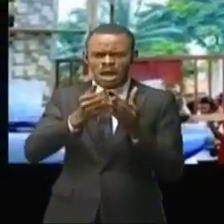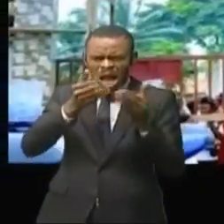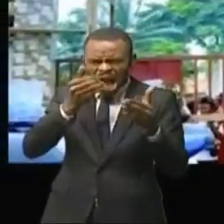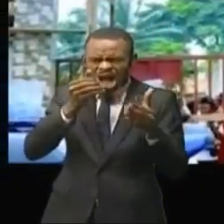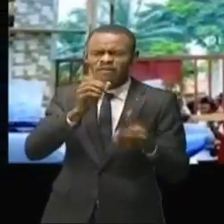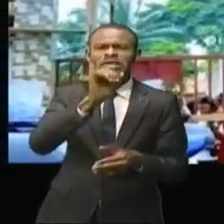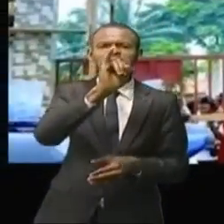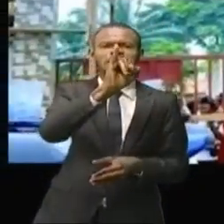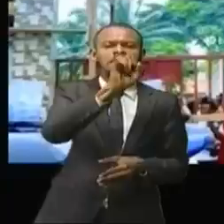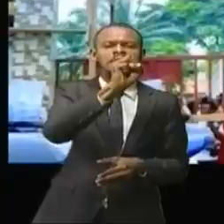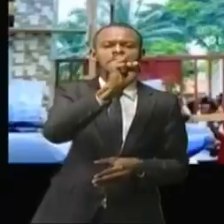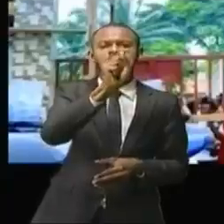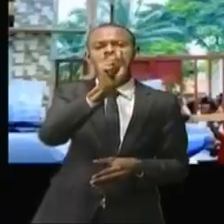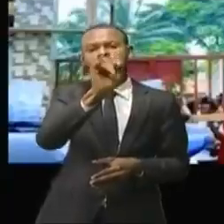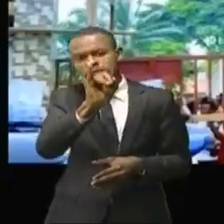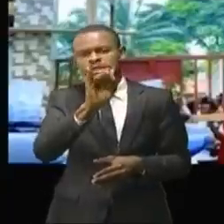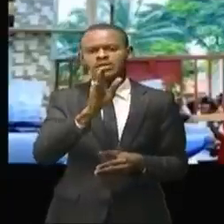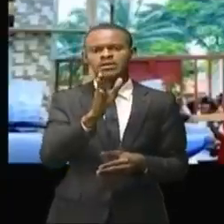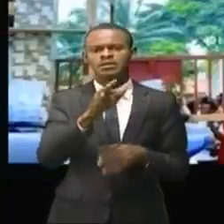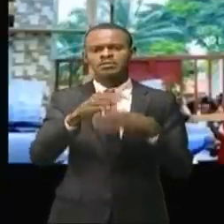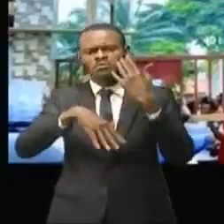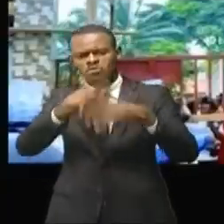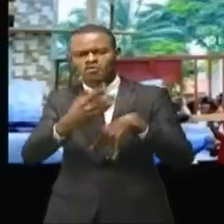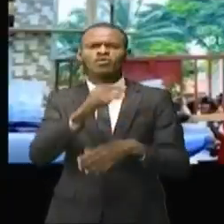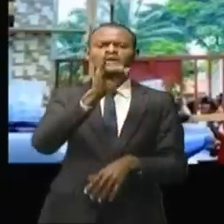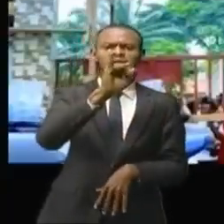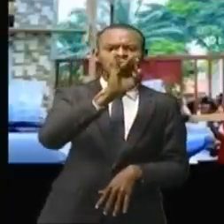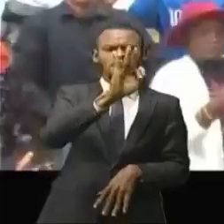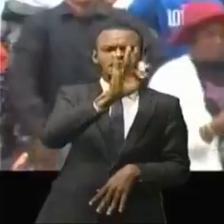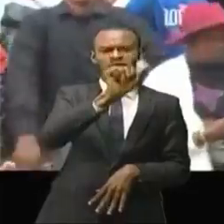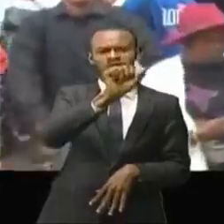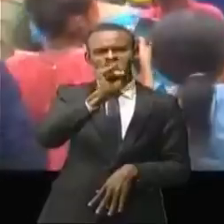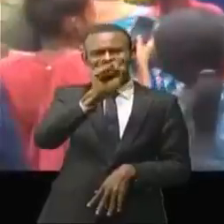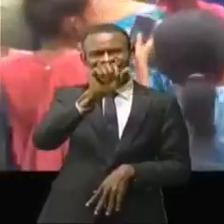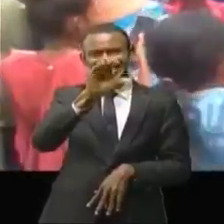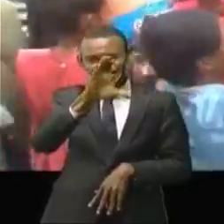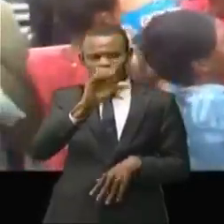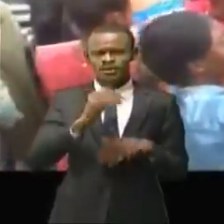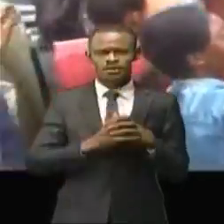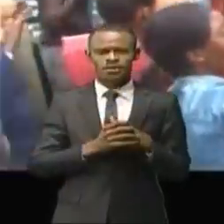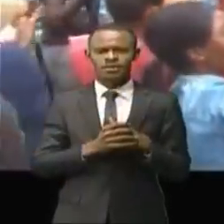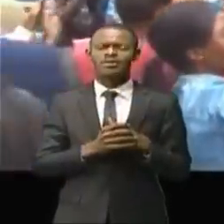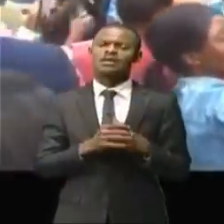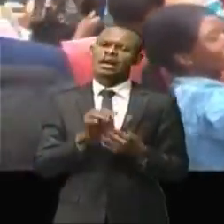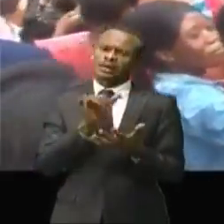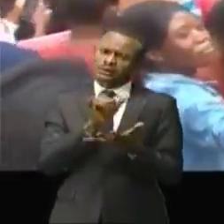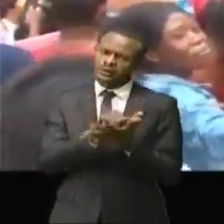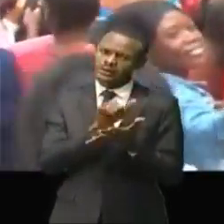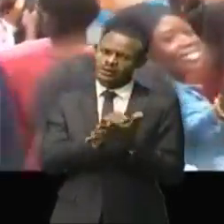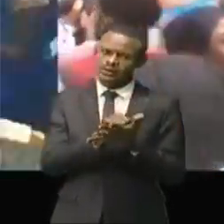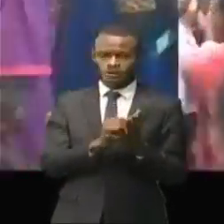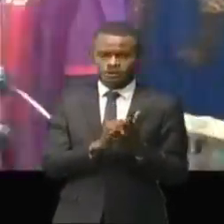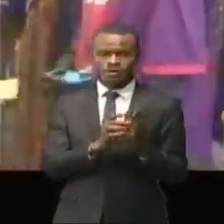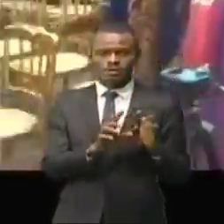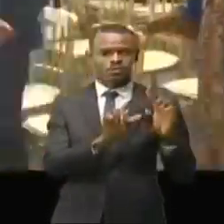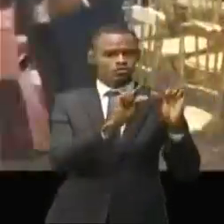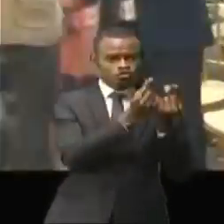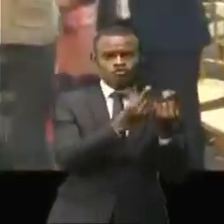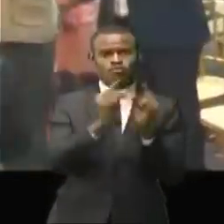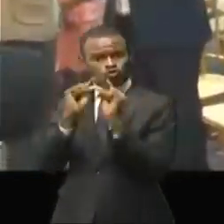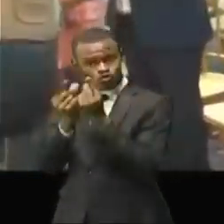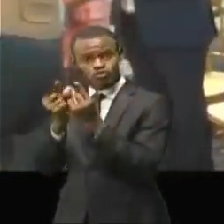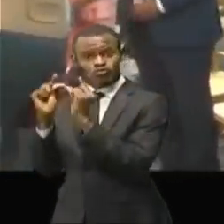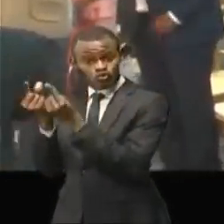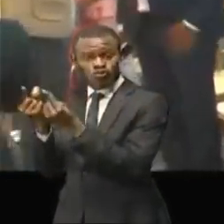devenu et facile institut facultaire de sciences de l'information et de la communication mais dans tous les cas cette grande et première